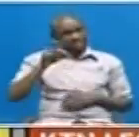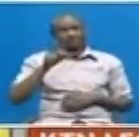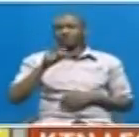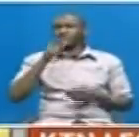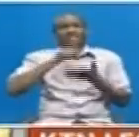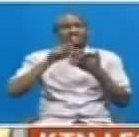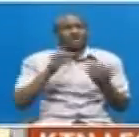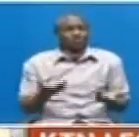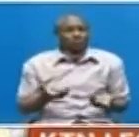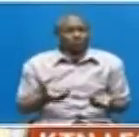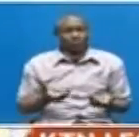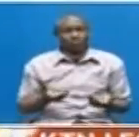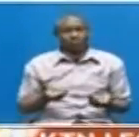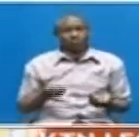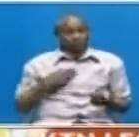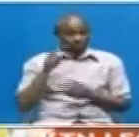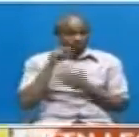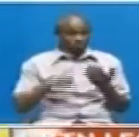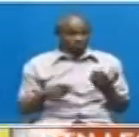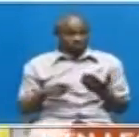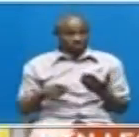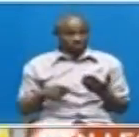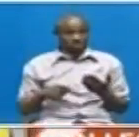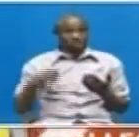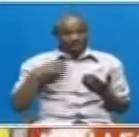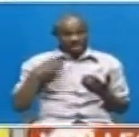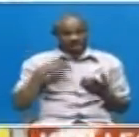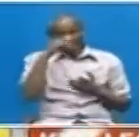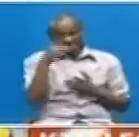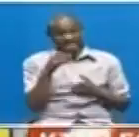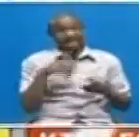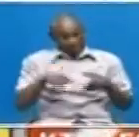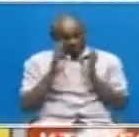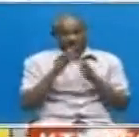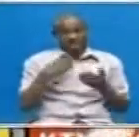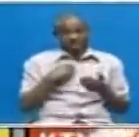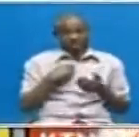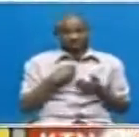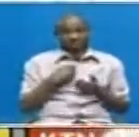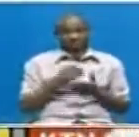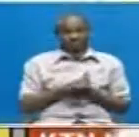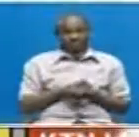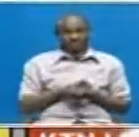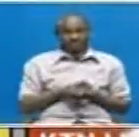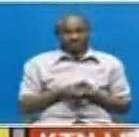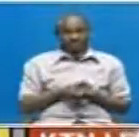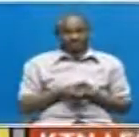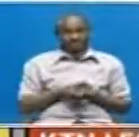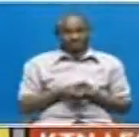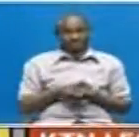kuyaandika? Tunafanya hivi, iko design yake ya kufanya hivi, unaona? Alafu